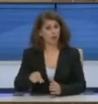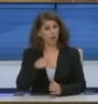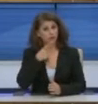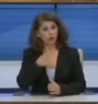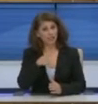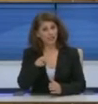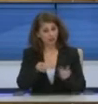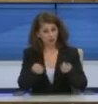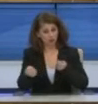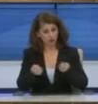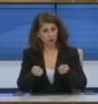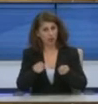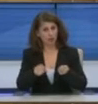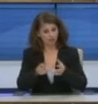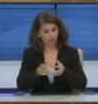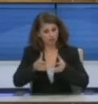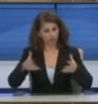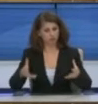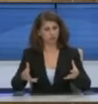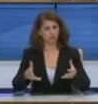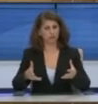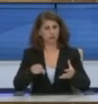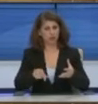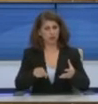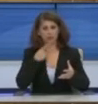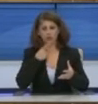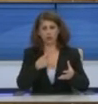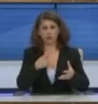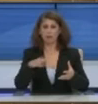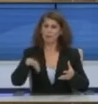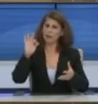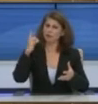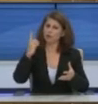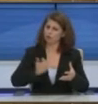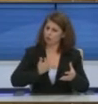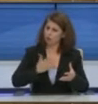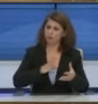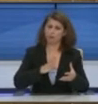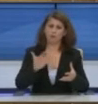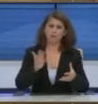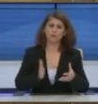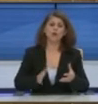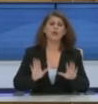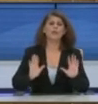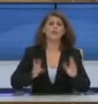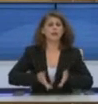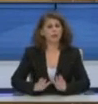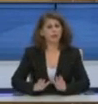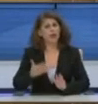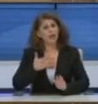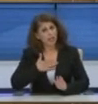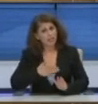η σχετική οδηγία. Εμείς επεκτείνουμε το φάσμα της σχετικής οδηγίας και στις περιπτώσεις ενός νέου ανθρώπου, ο οποίος μπορεί να μην έχει παιδί,